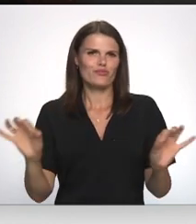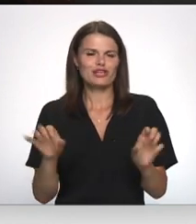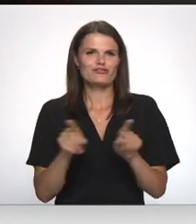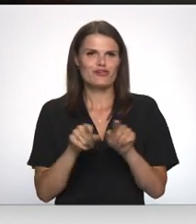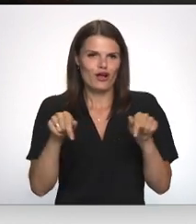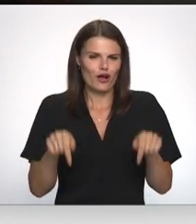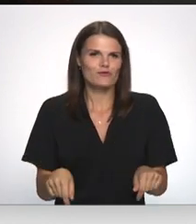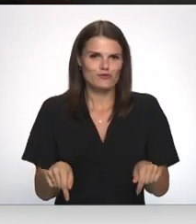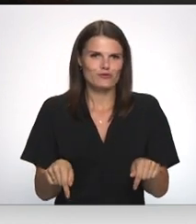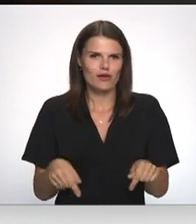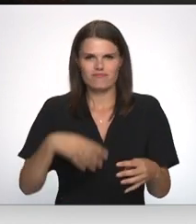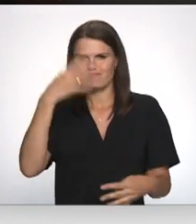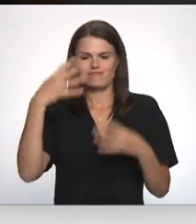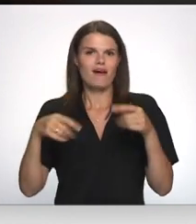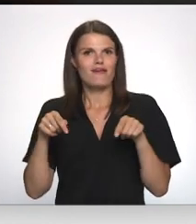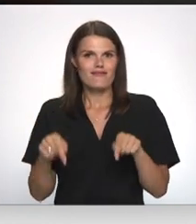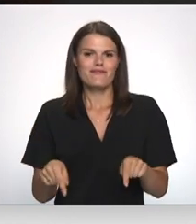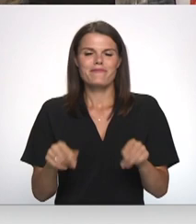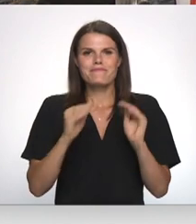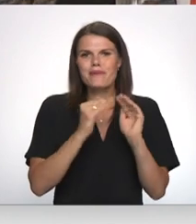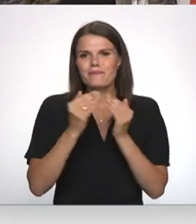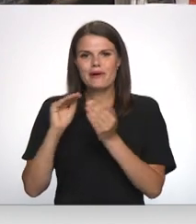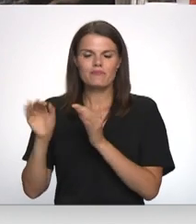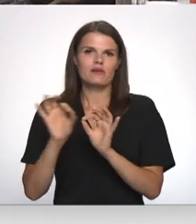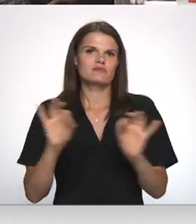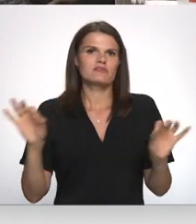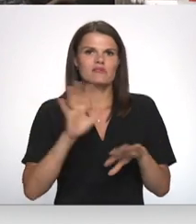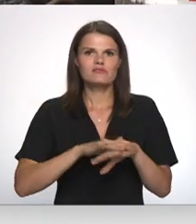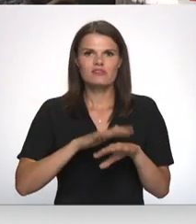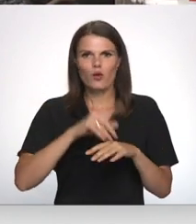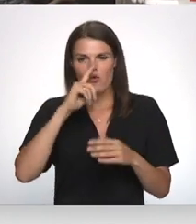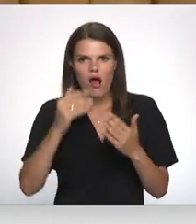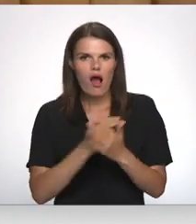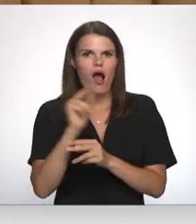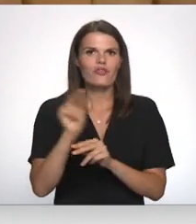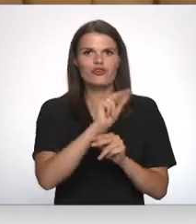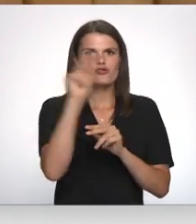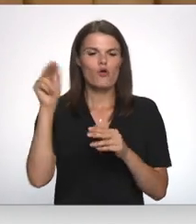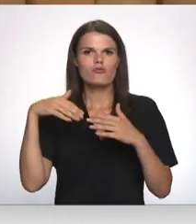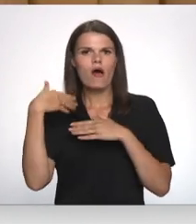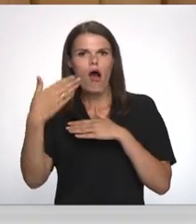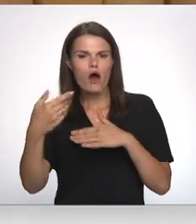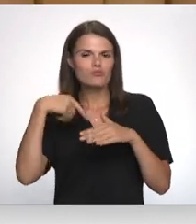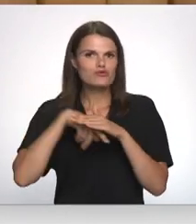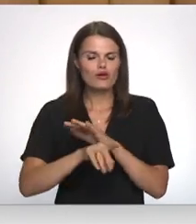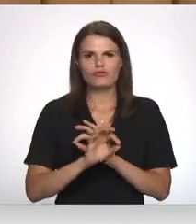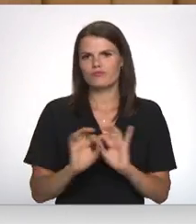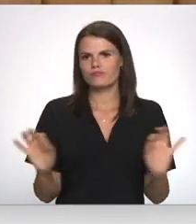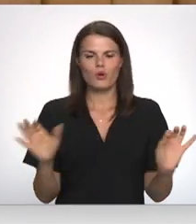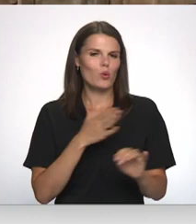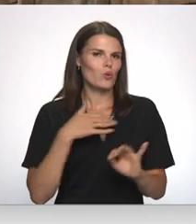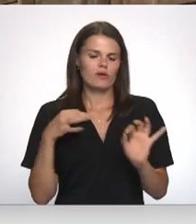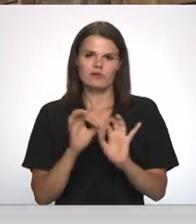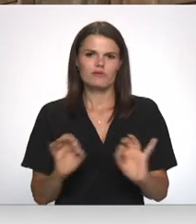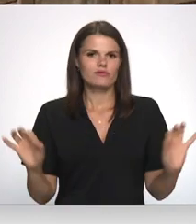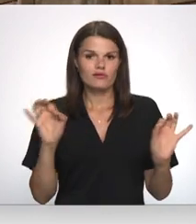Āgenskalnā. Nu, skaisti ir pats tirgus atjaunots. Jā. Gan no ārpuses, gan iekšpuses arī. Ļoti